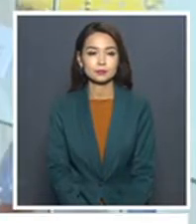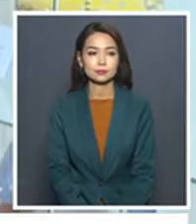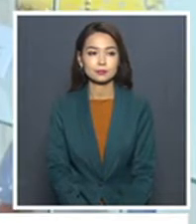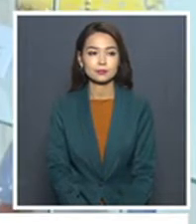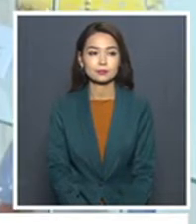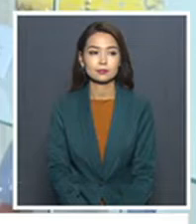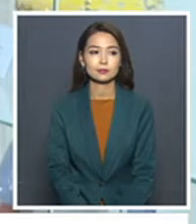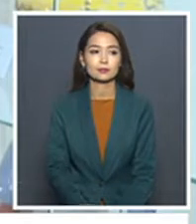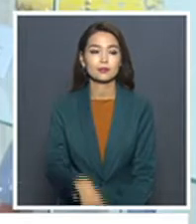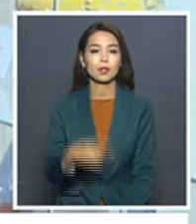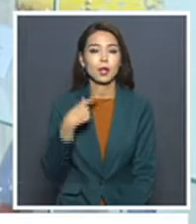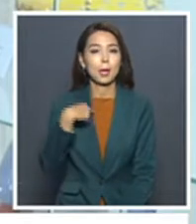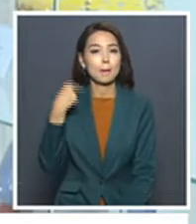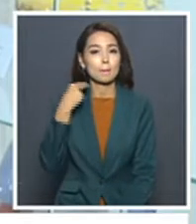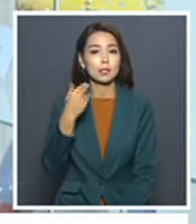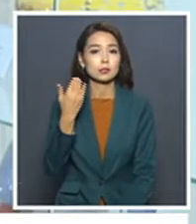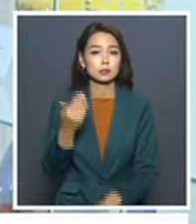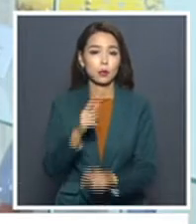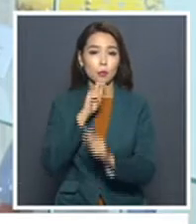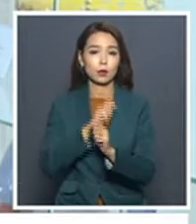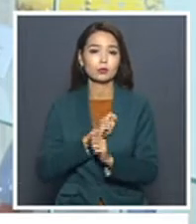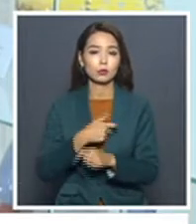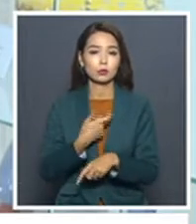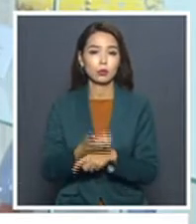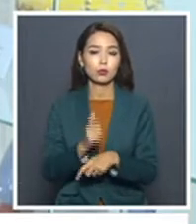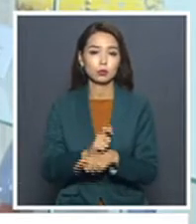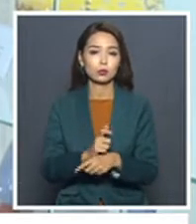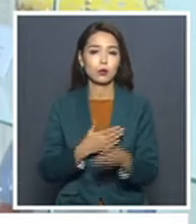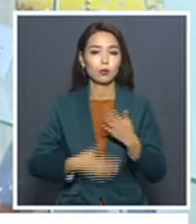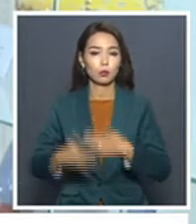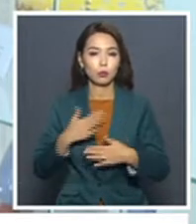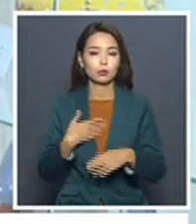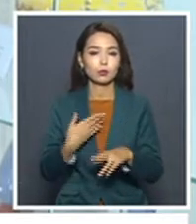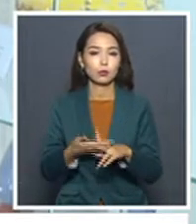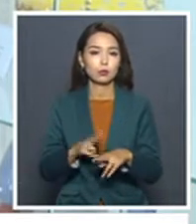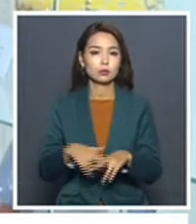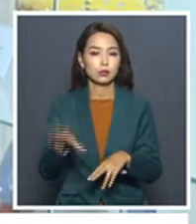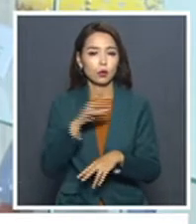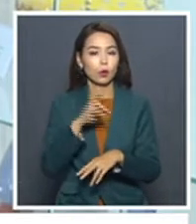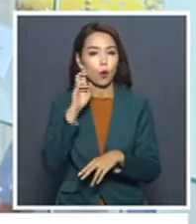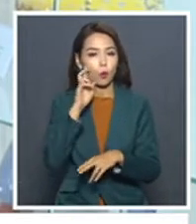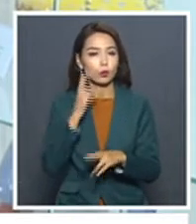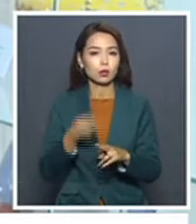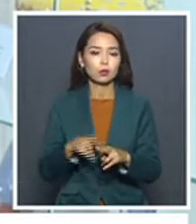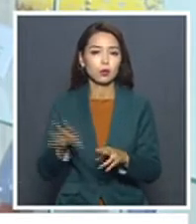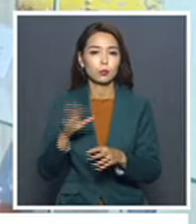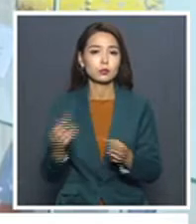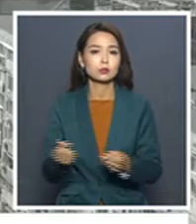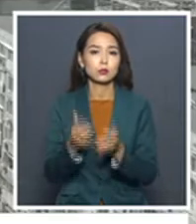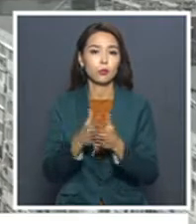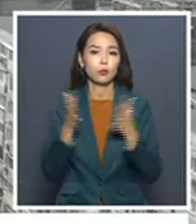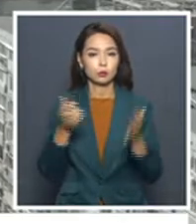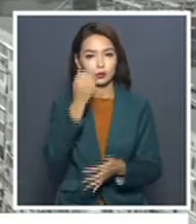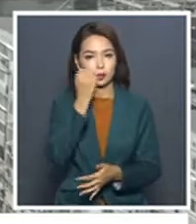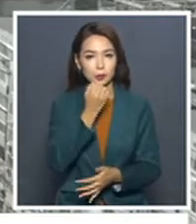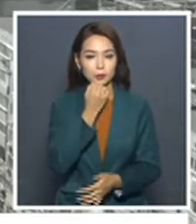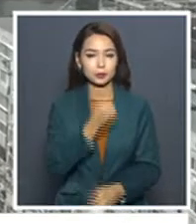Президент қолынан алғаныма өте қуаныштымын. Ол кісіге де және мемлекетке де бізді қолдап келгеніне көп-көп рахмет.